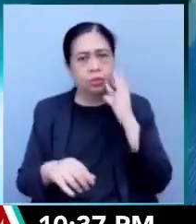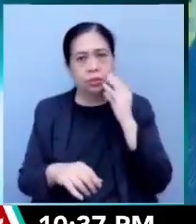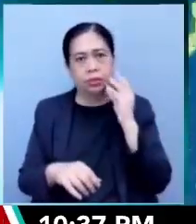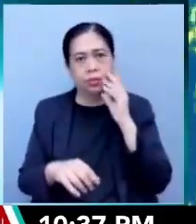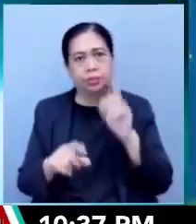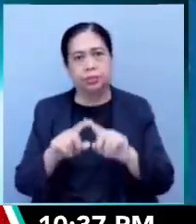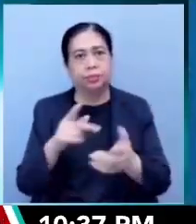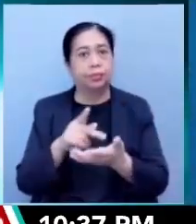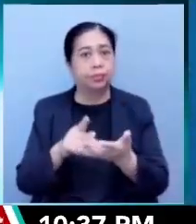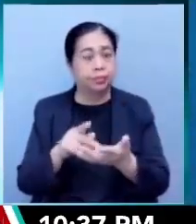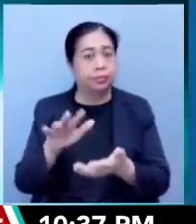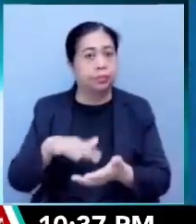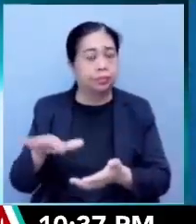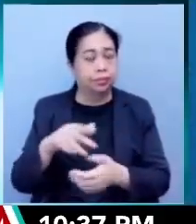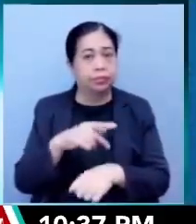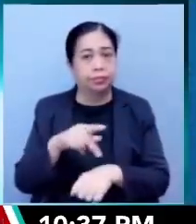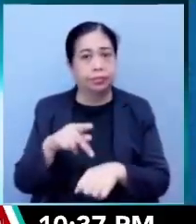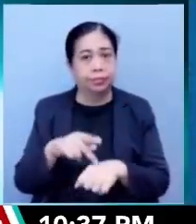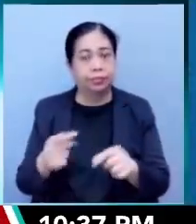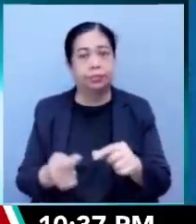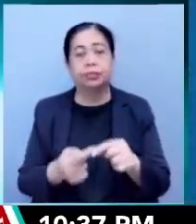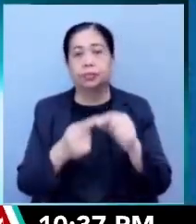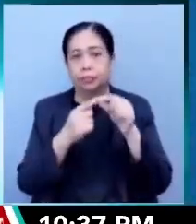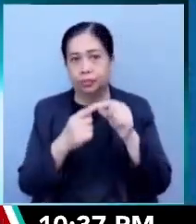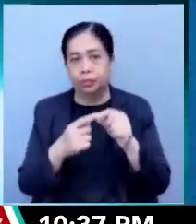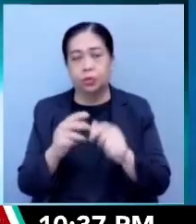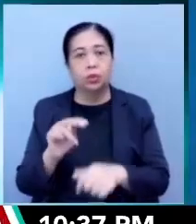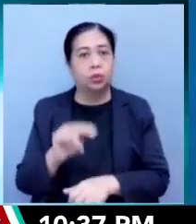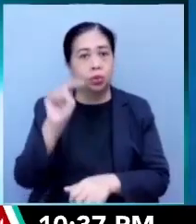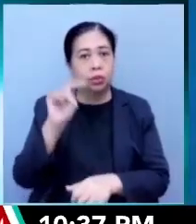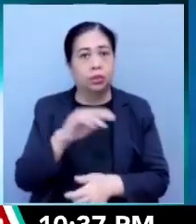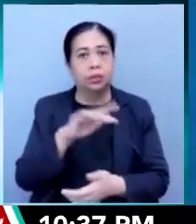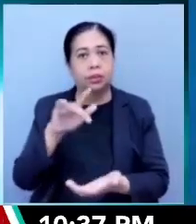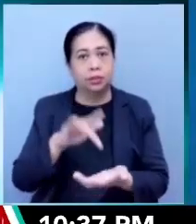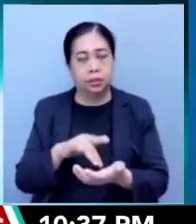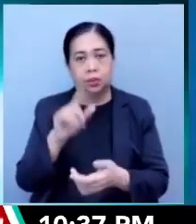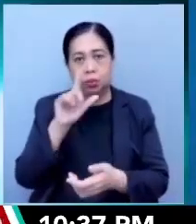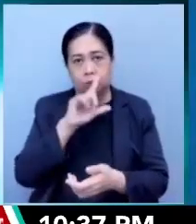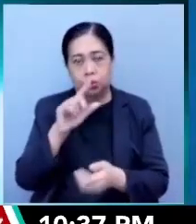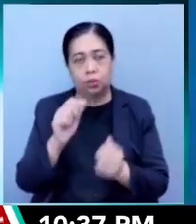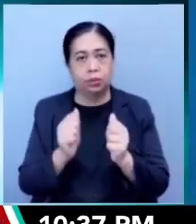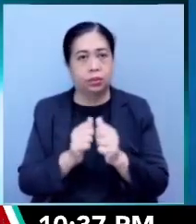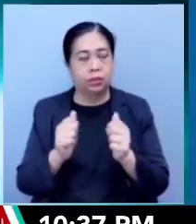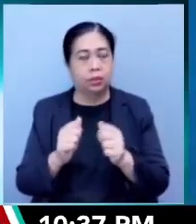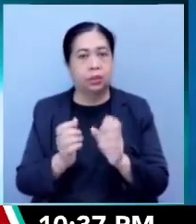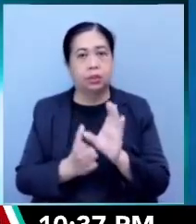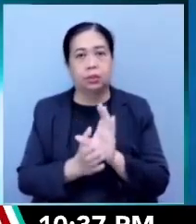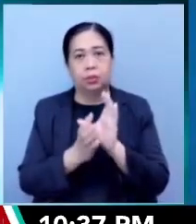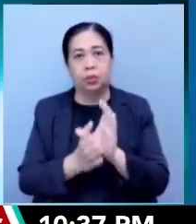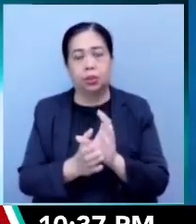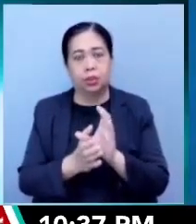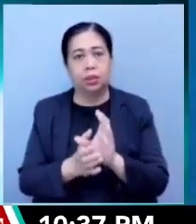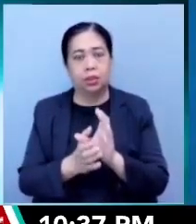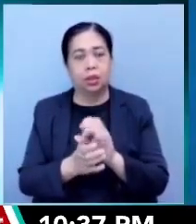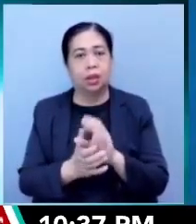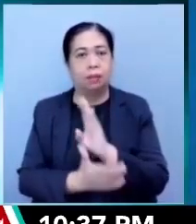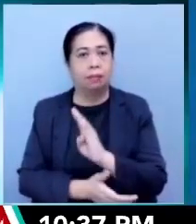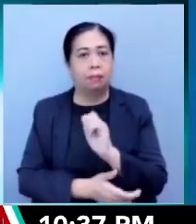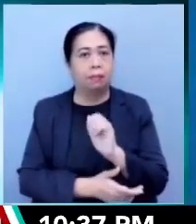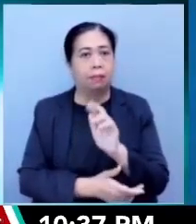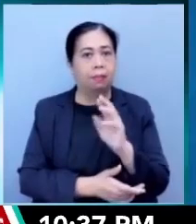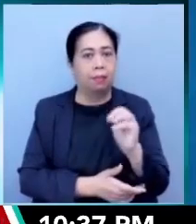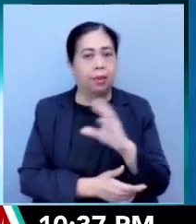yan ng ating bansa, lalong-lalo na sa northern at sa central Luzon, ganun din dito sa may Zamboanga Peninsula, Barm at pati na rin sa